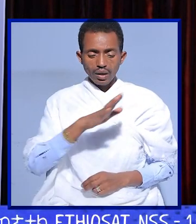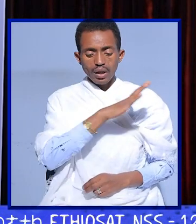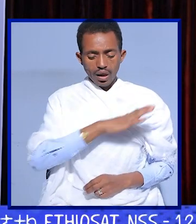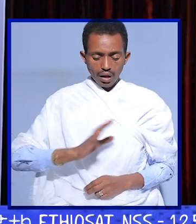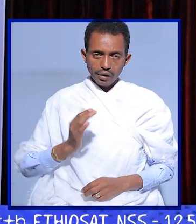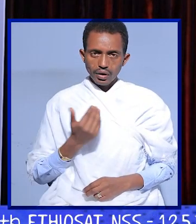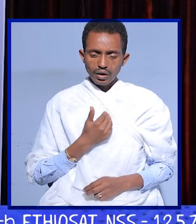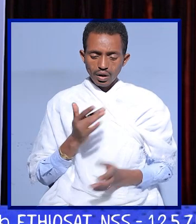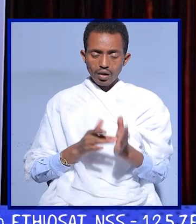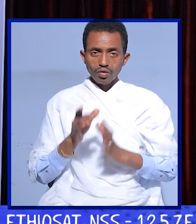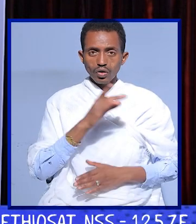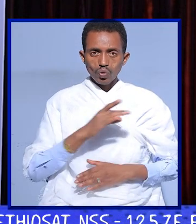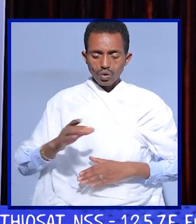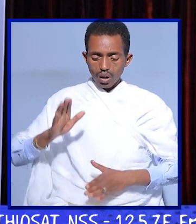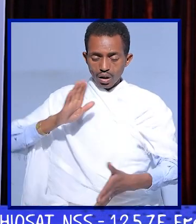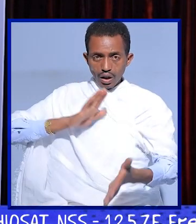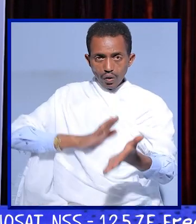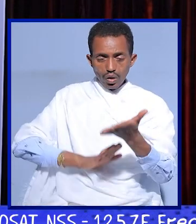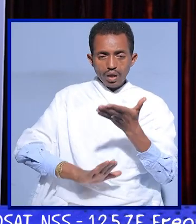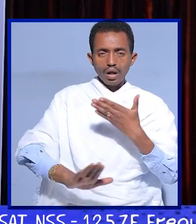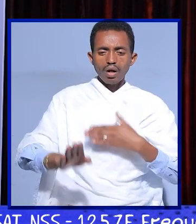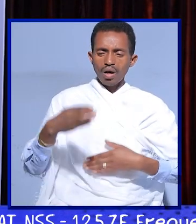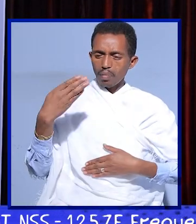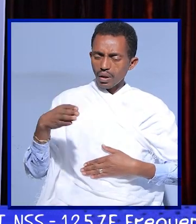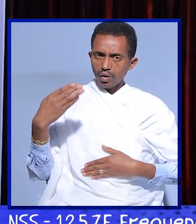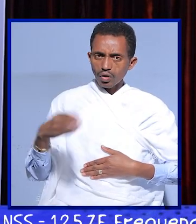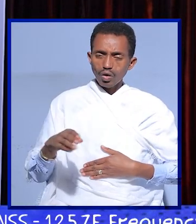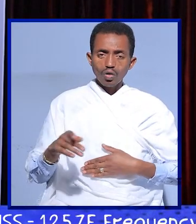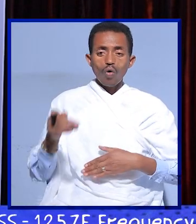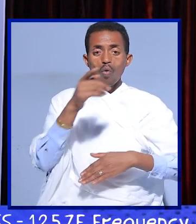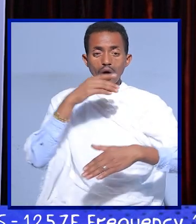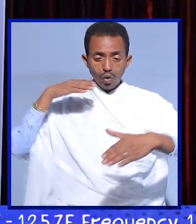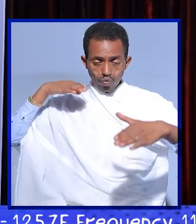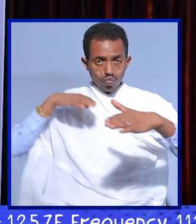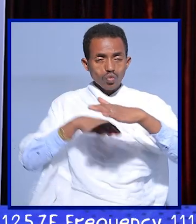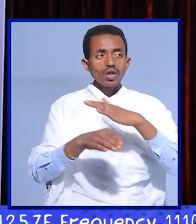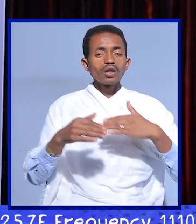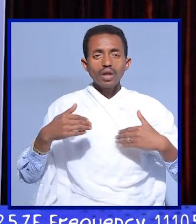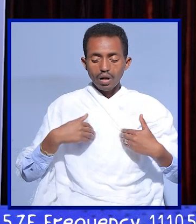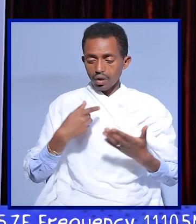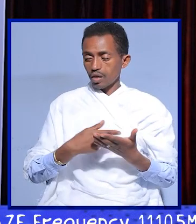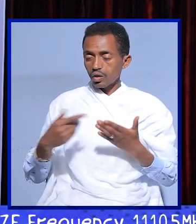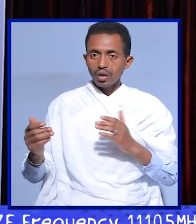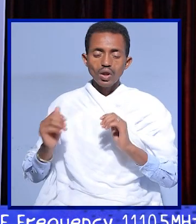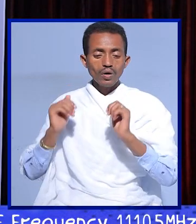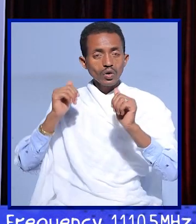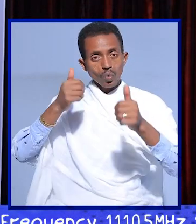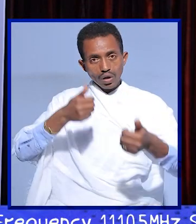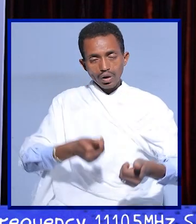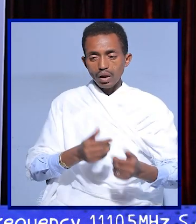ኢየሱስ ክርስቶስ ተወልዶ በቤተልሔም ዋሻ ሳለ ይህንን የእጅ